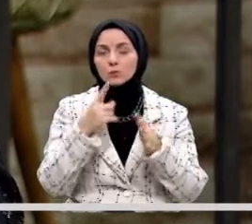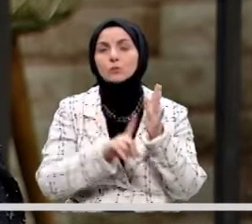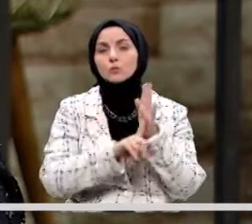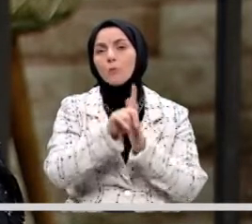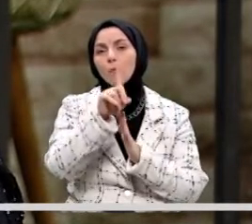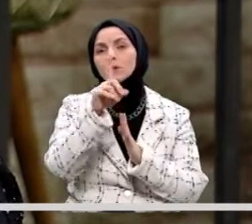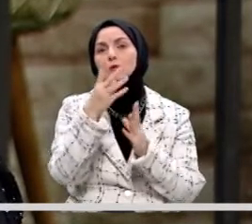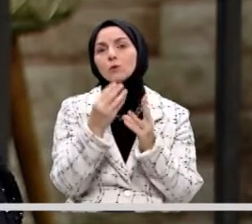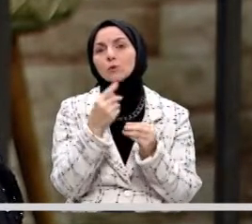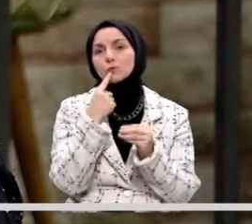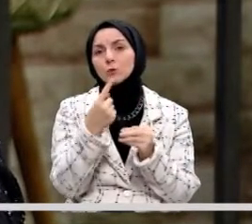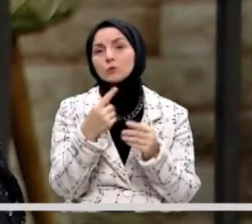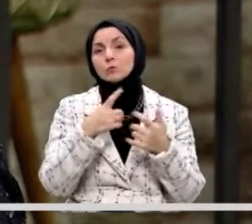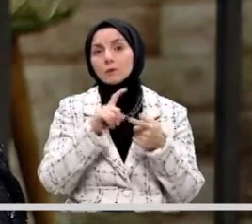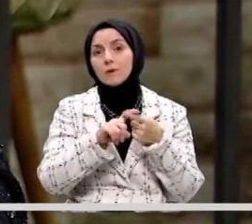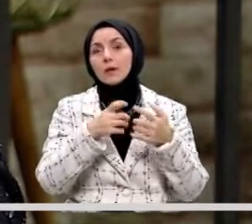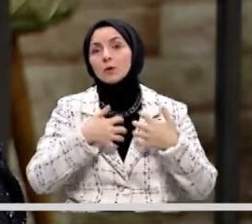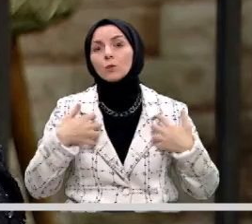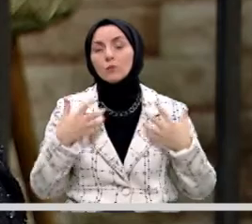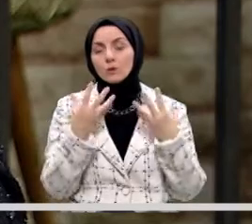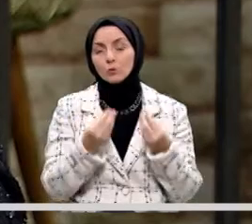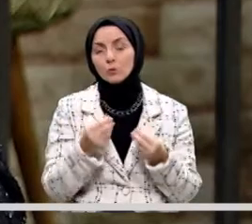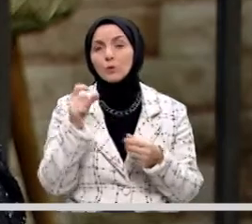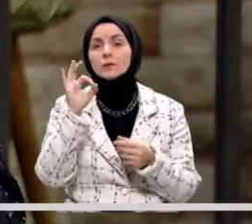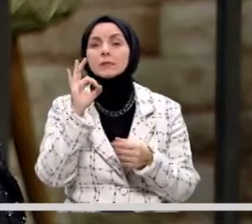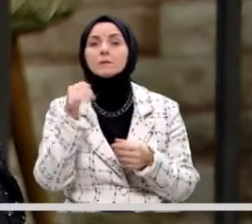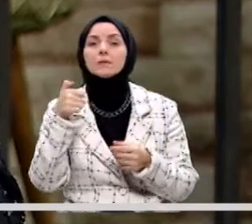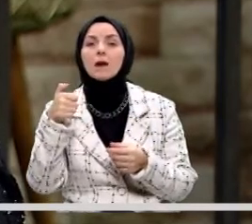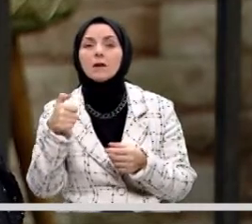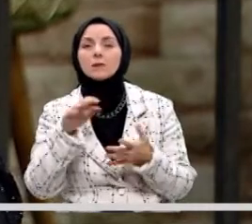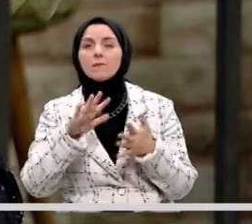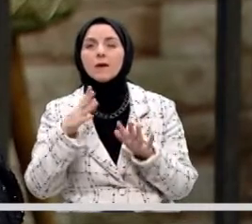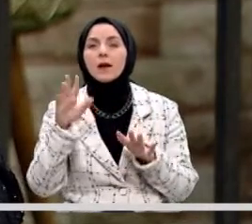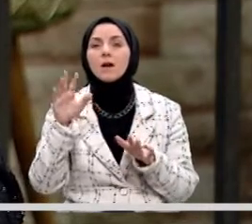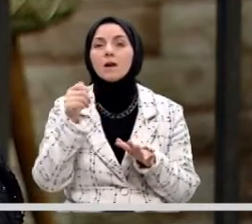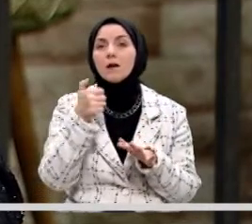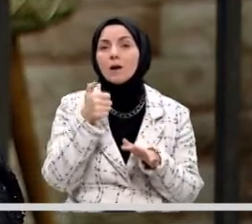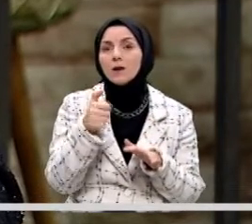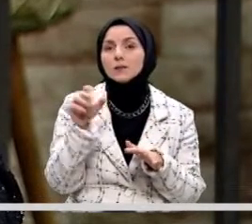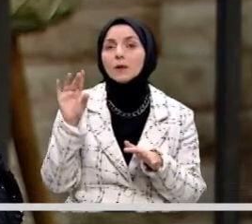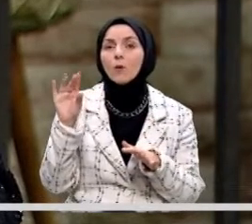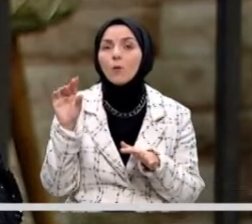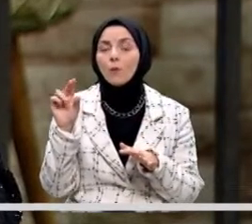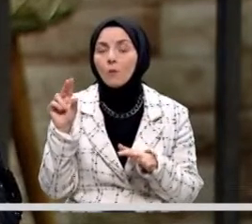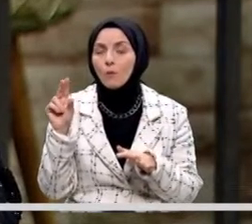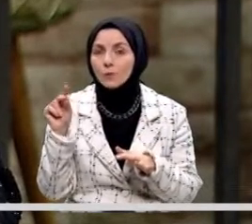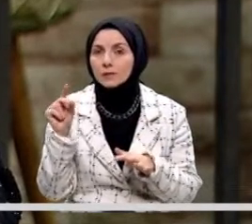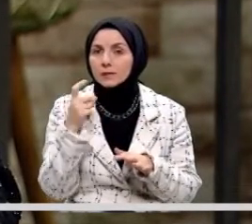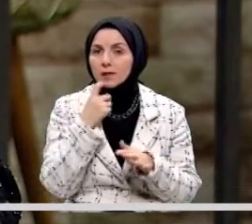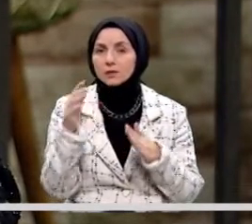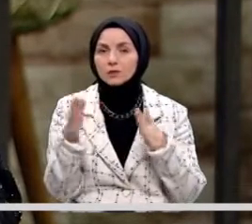güven duygusu katıyor şimdi 0-6 ve 6-12 yaş döneminde yaratılışta çocukların içinde kendine